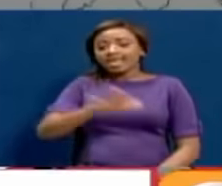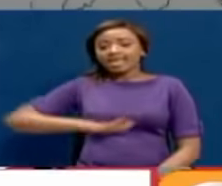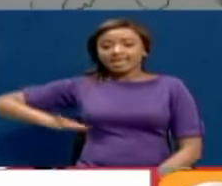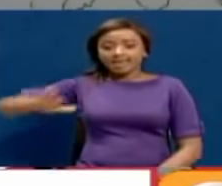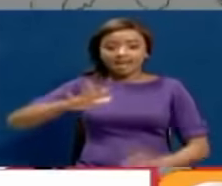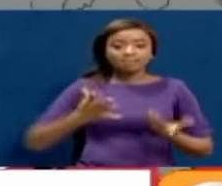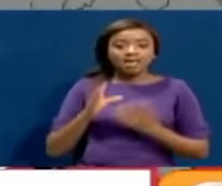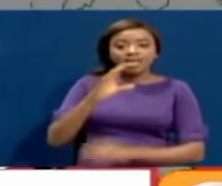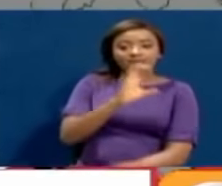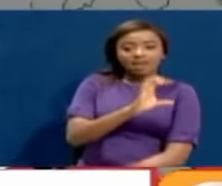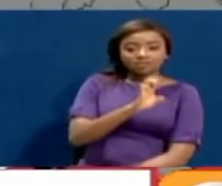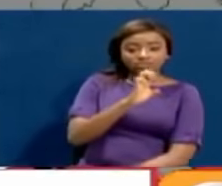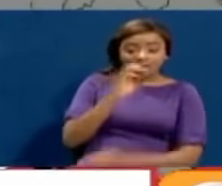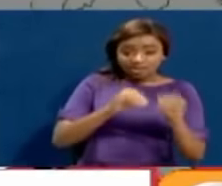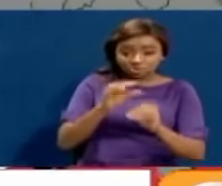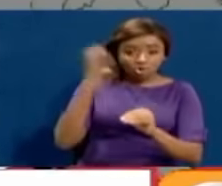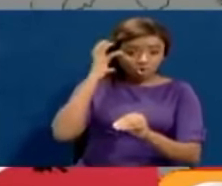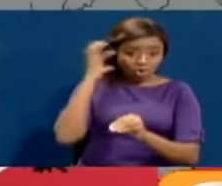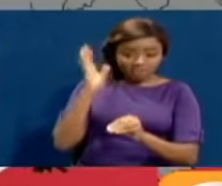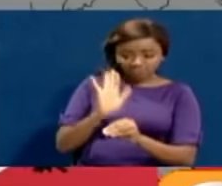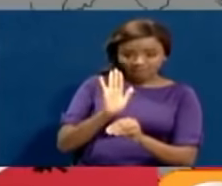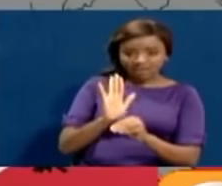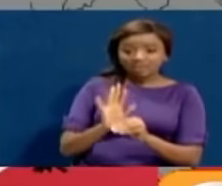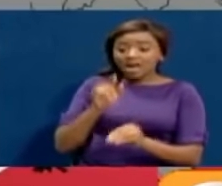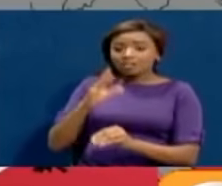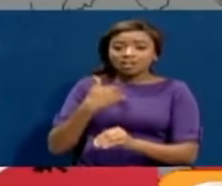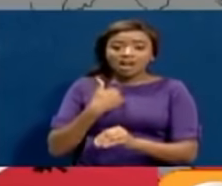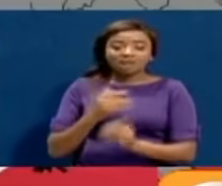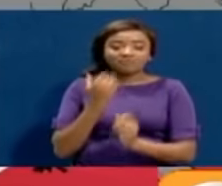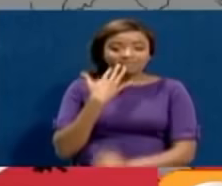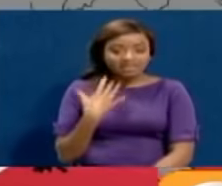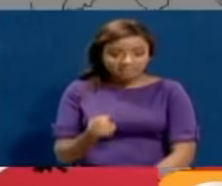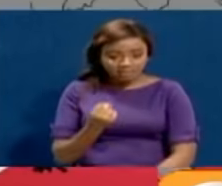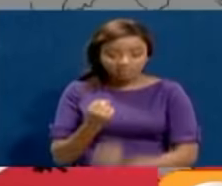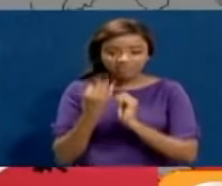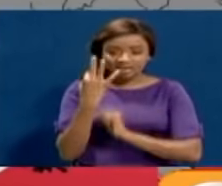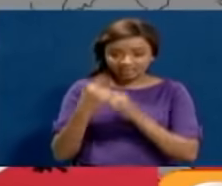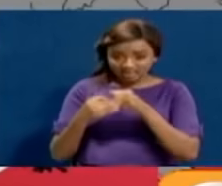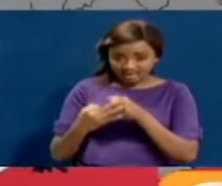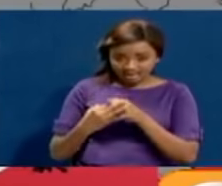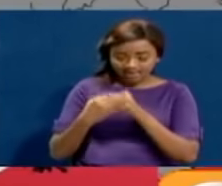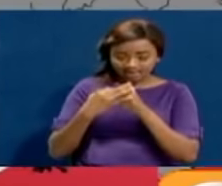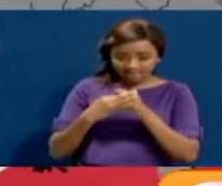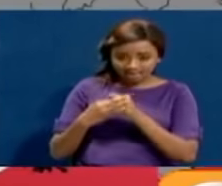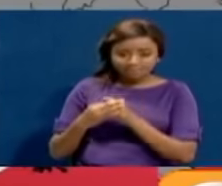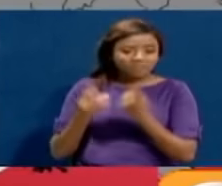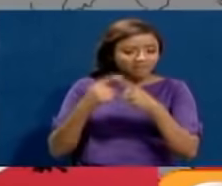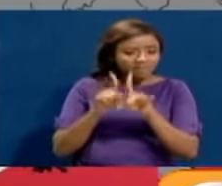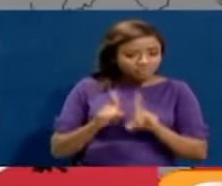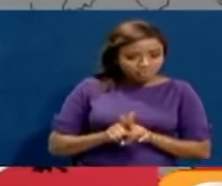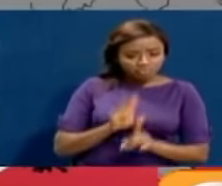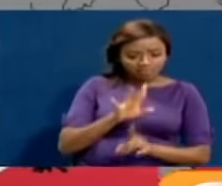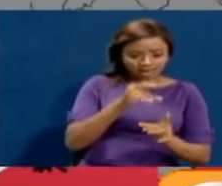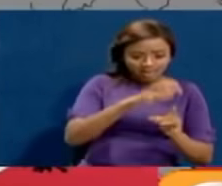majimbo, almaarufu Electoral College. Baraza hilo lina kura 538. Kila jimbo limetengewa idadi fulani ya